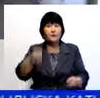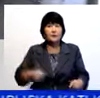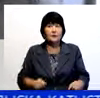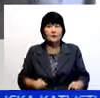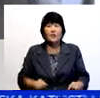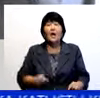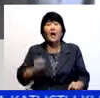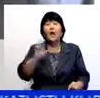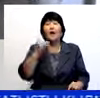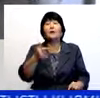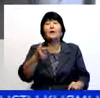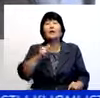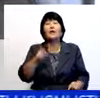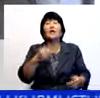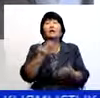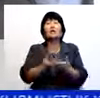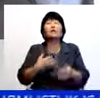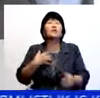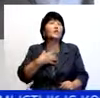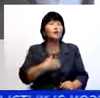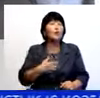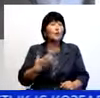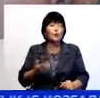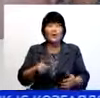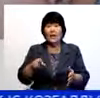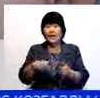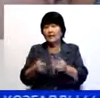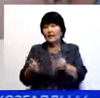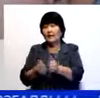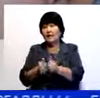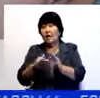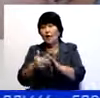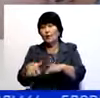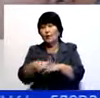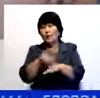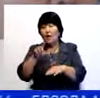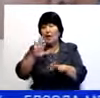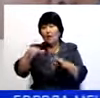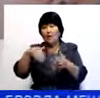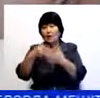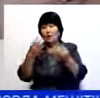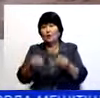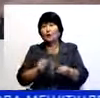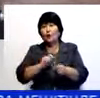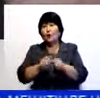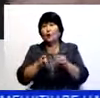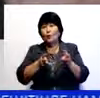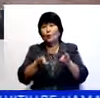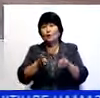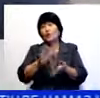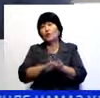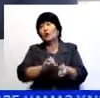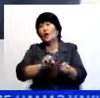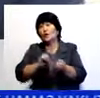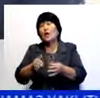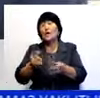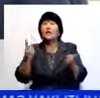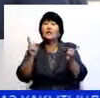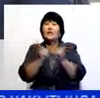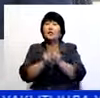Абайда көгілдір отын мәселесі де өзекті. Қала іргесіндегі ауыл халқы әлі күнге дейін от жағып, күл шығарып жүр.